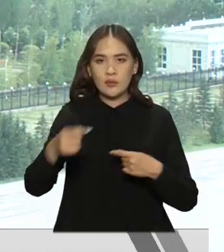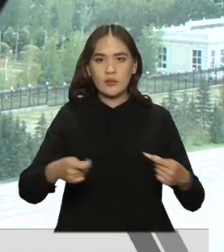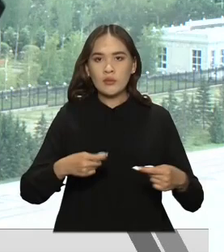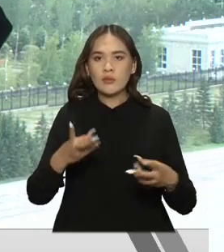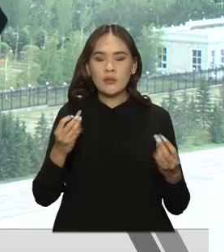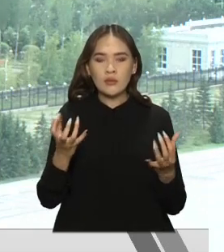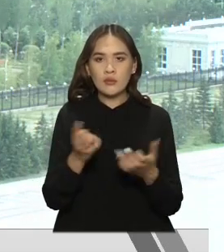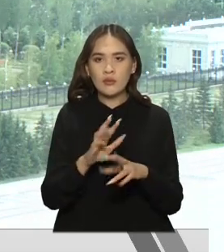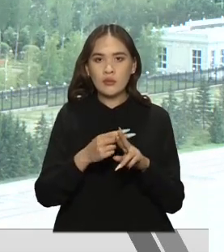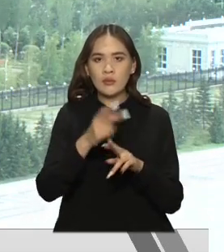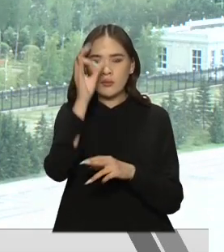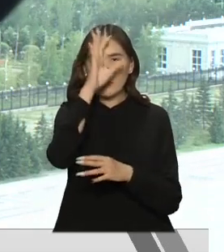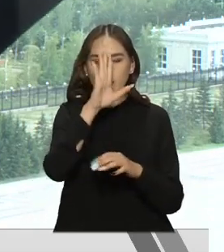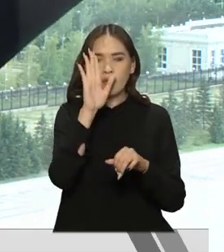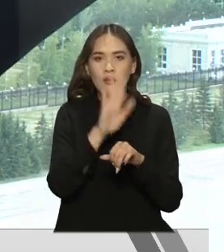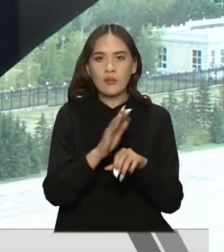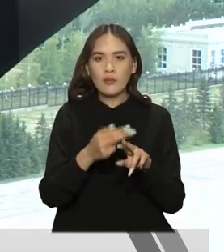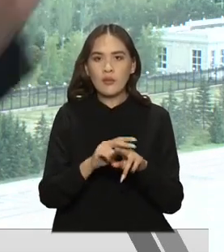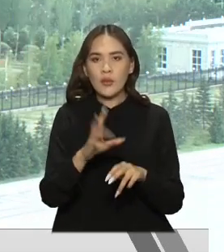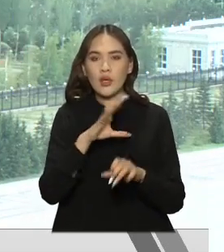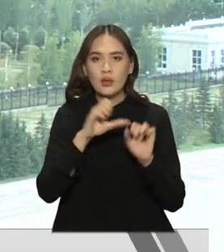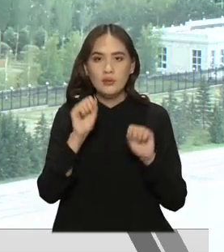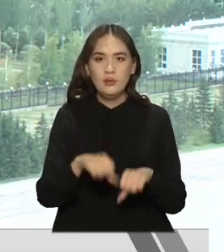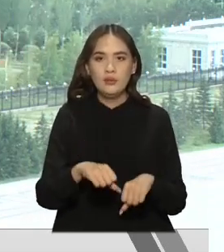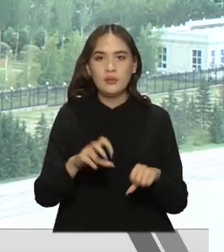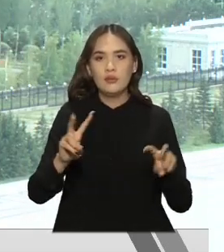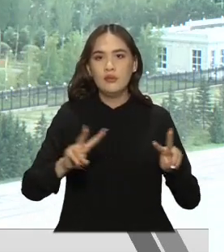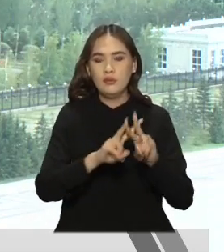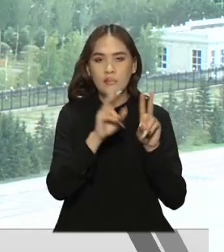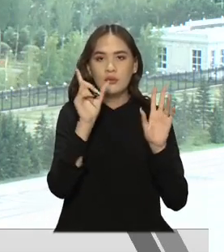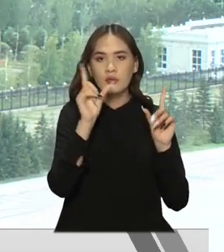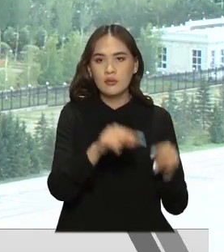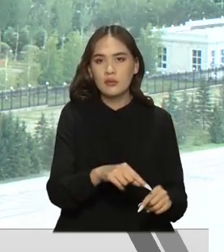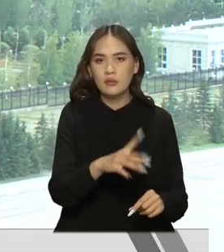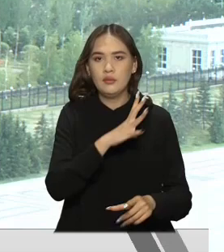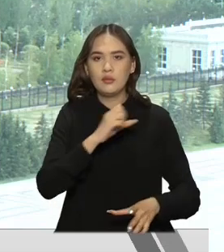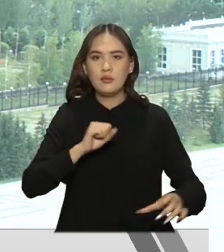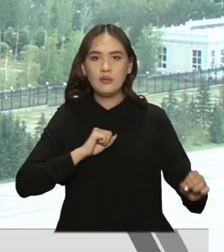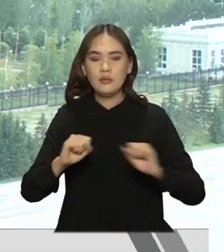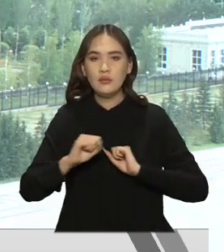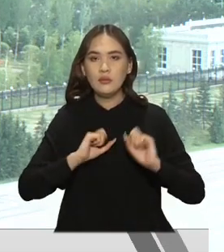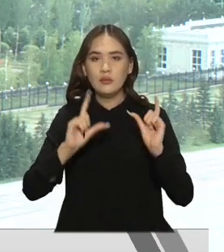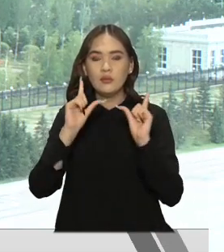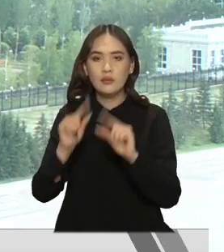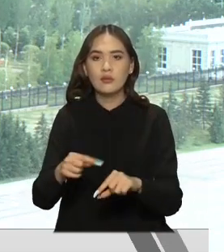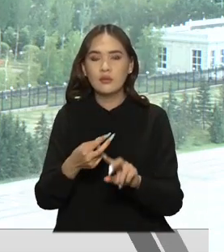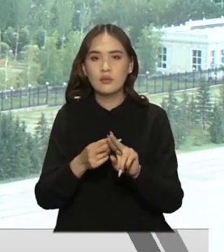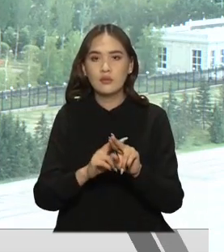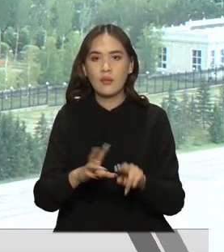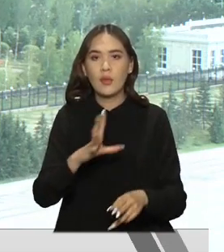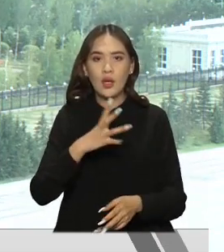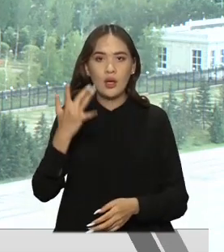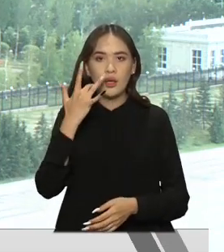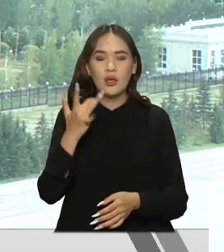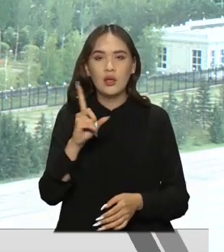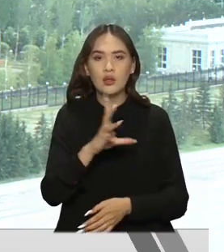получат определенное задание, а руководство может находиться в Астане, а может руководство находиться где-то в командировке и так далее, они с места не сдвинутся. То есть они